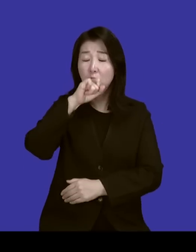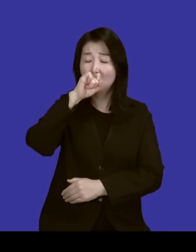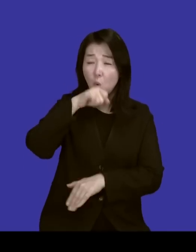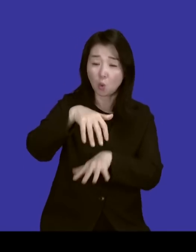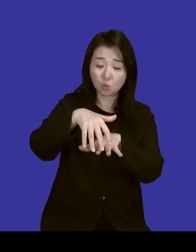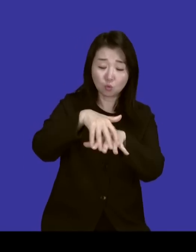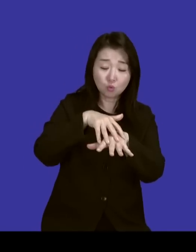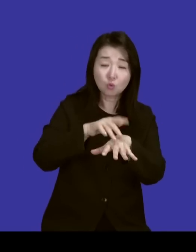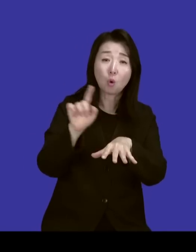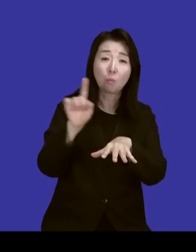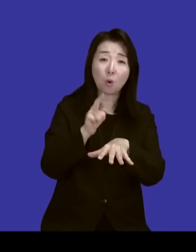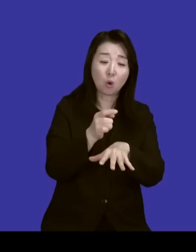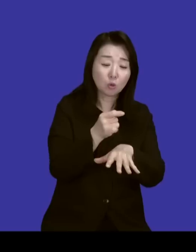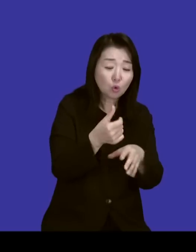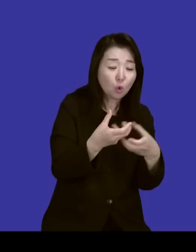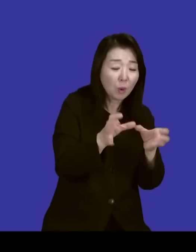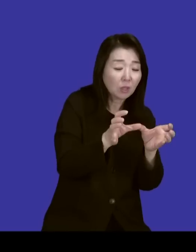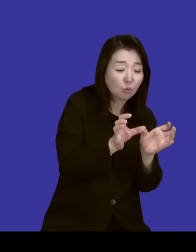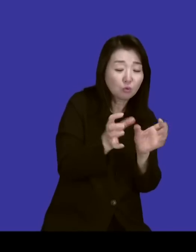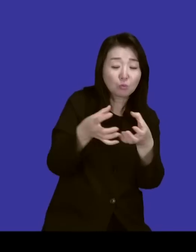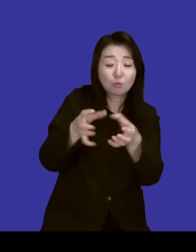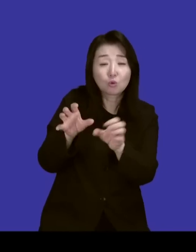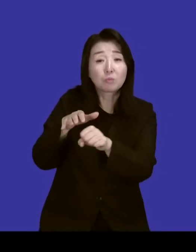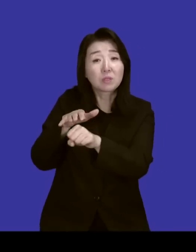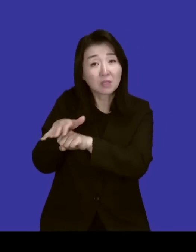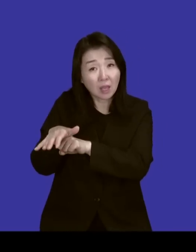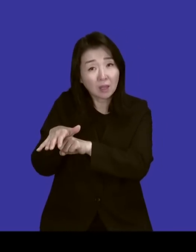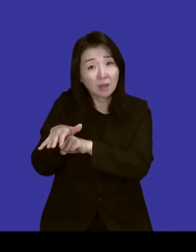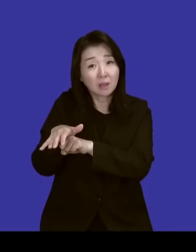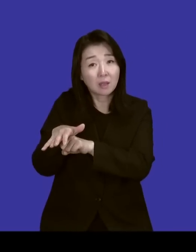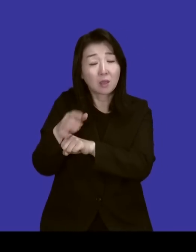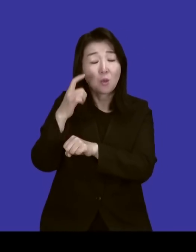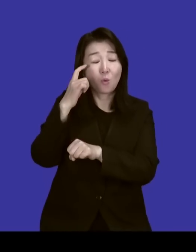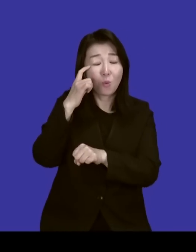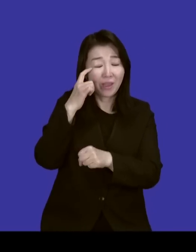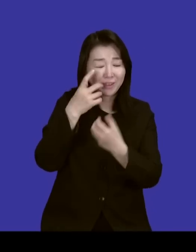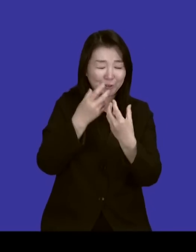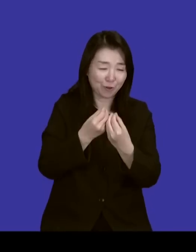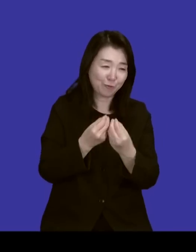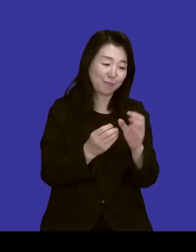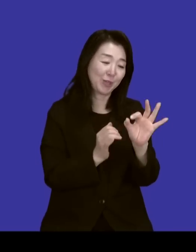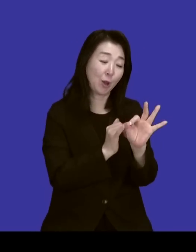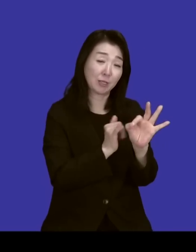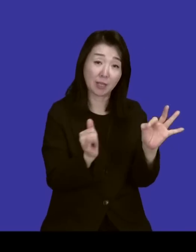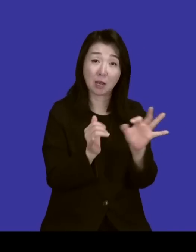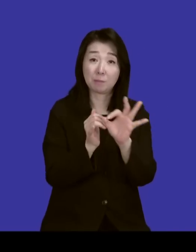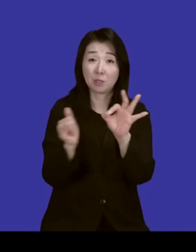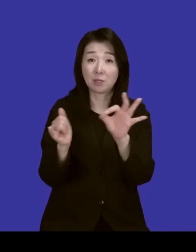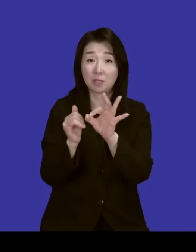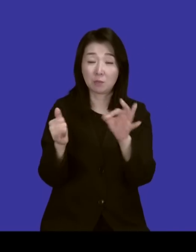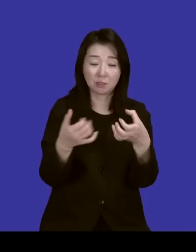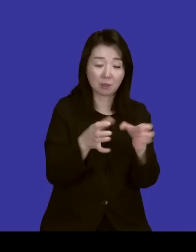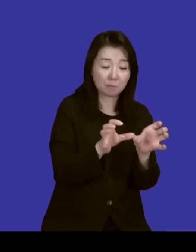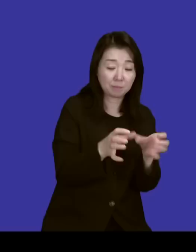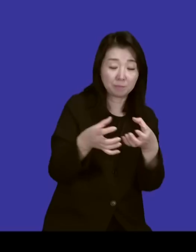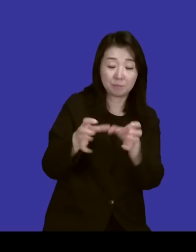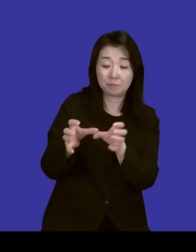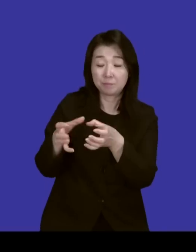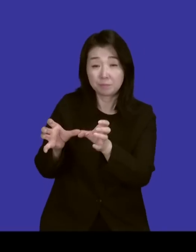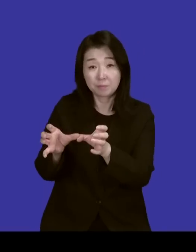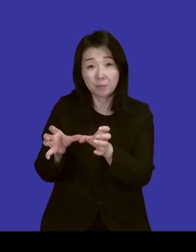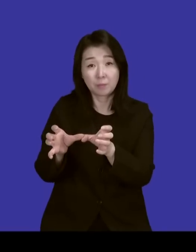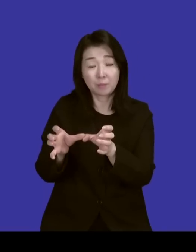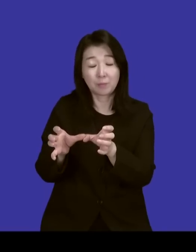있다면 소그룹 구조예요. 그러니까 한 10명 적은 구조로 거기서 진지하게 삶을 나눌